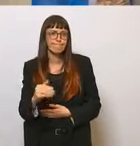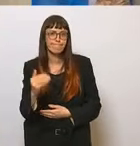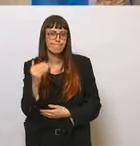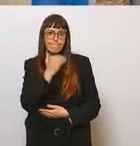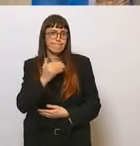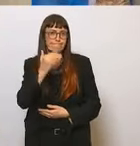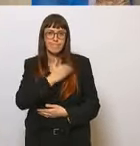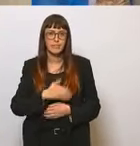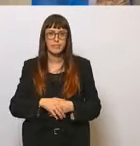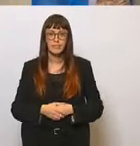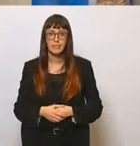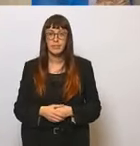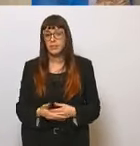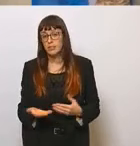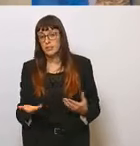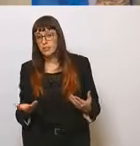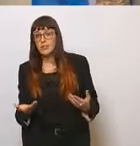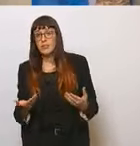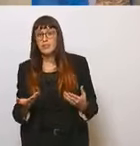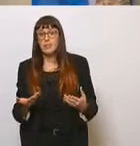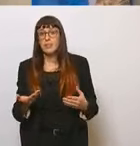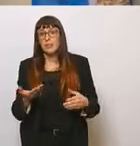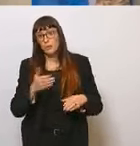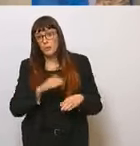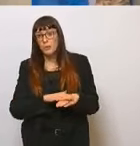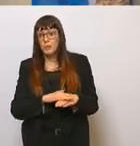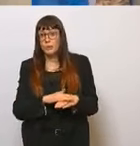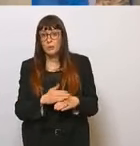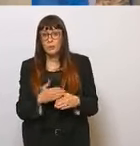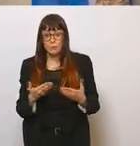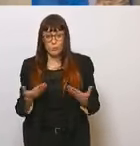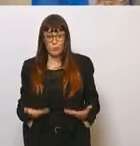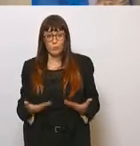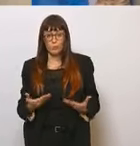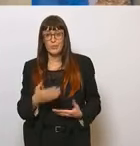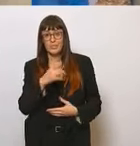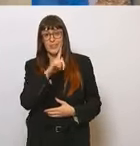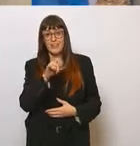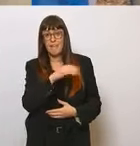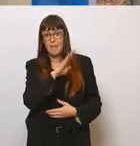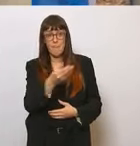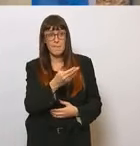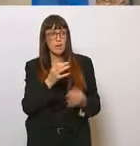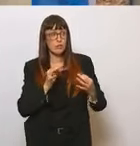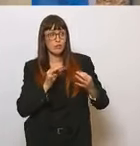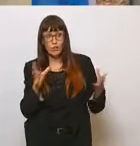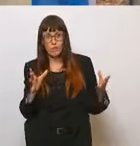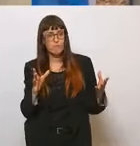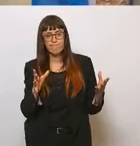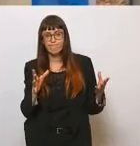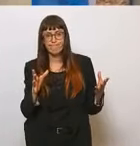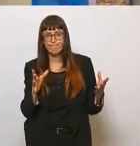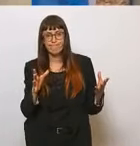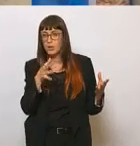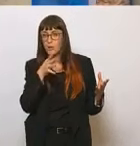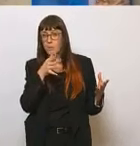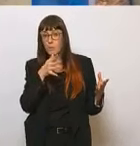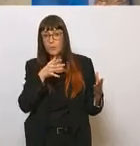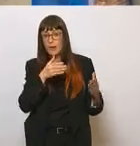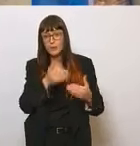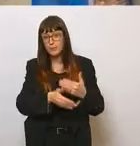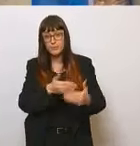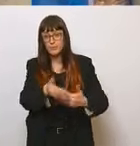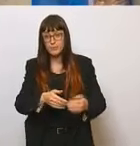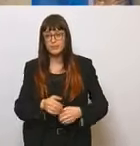pouvoir avancer tout de suite sans les GAFAM. Donc, je pense que les deux approches sont nécessaires. C'est à la fois comment est-ce qu'on fait pour